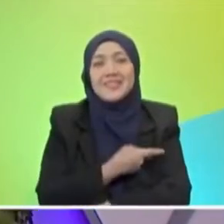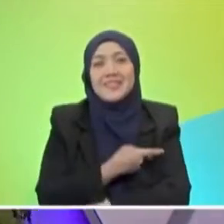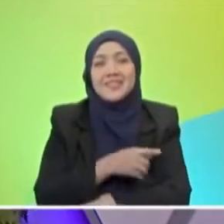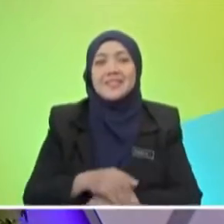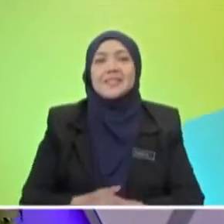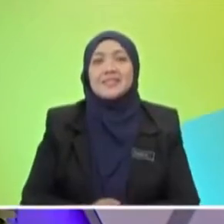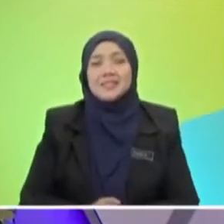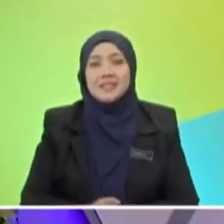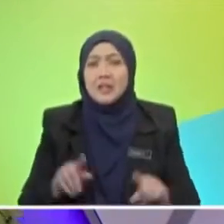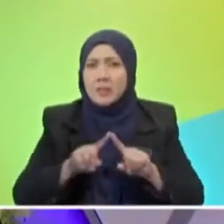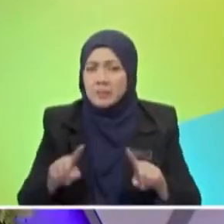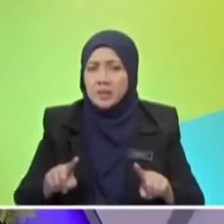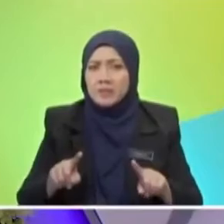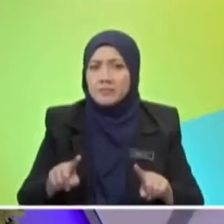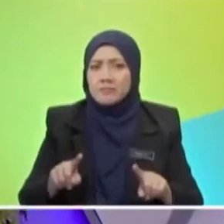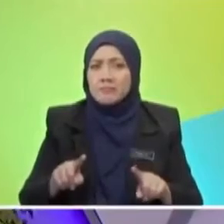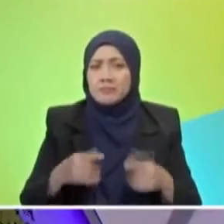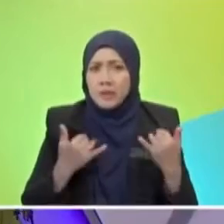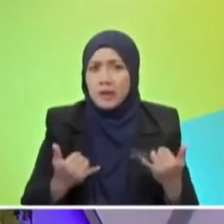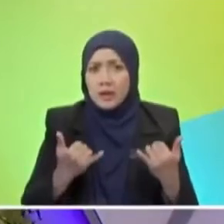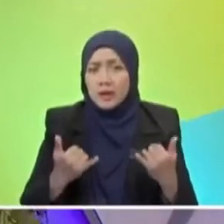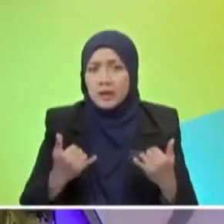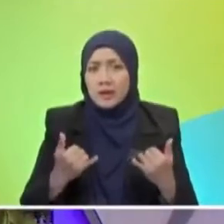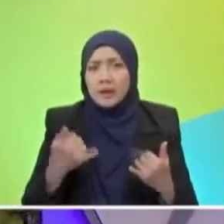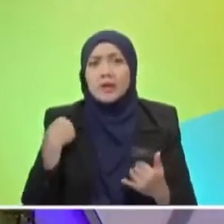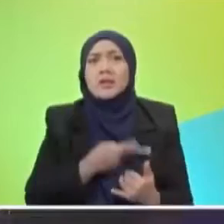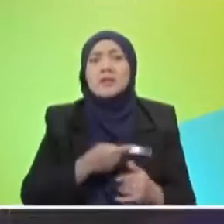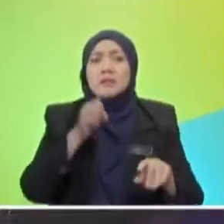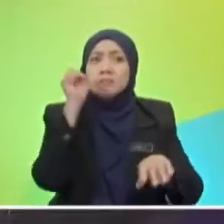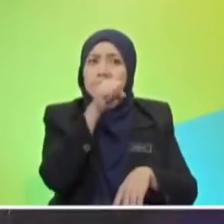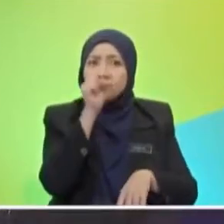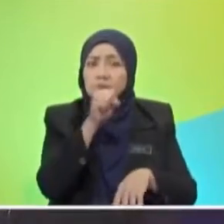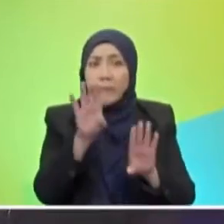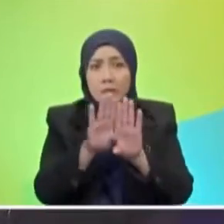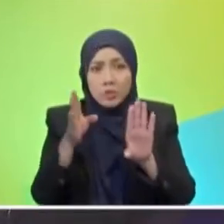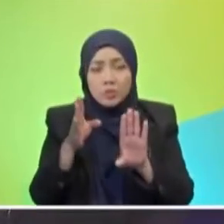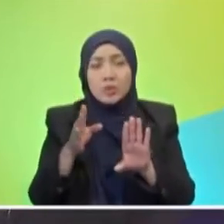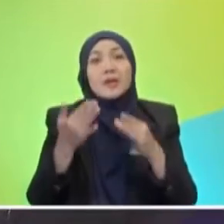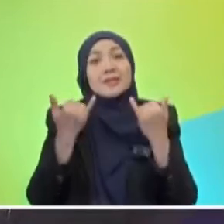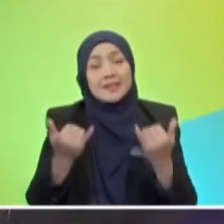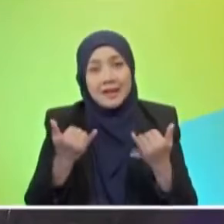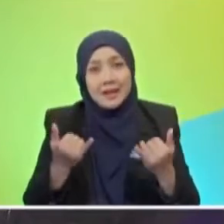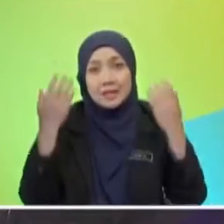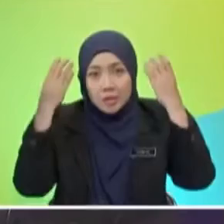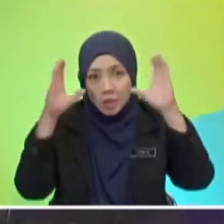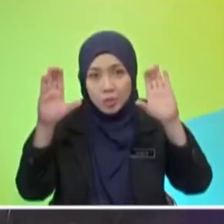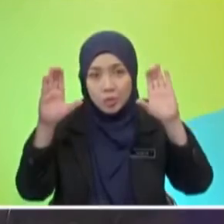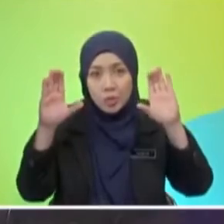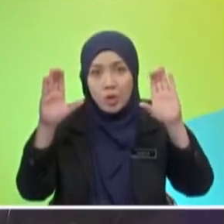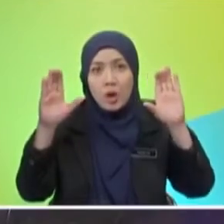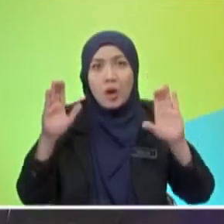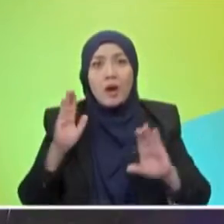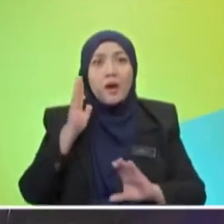Tapi kali ni, tadi kita ketuk pintu, aci-aci buka pintu. Sekarang saya akan bawa orang terbang.